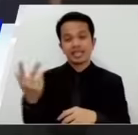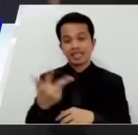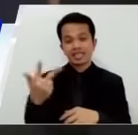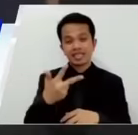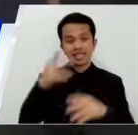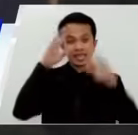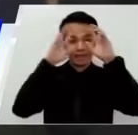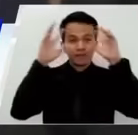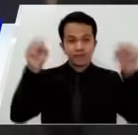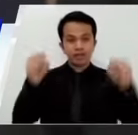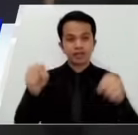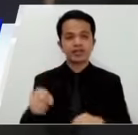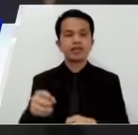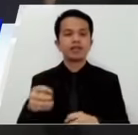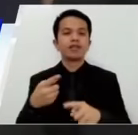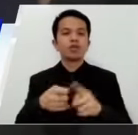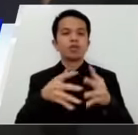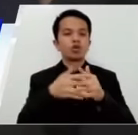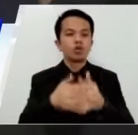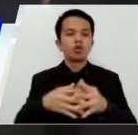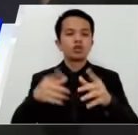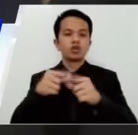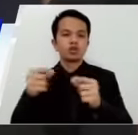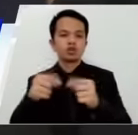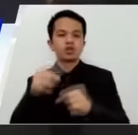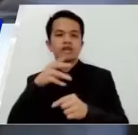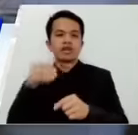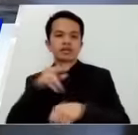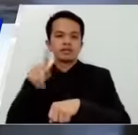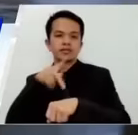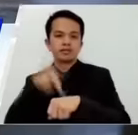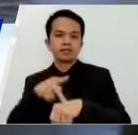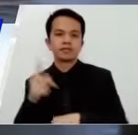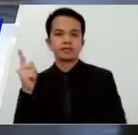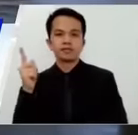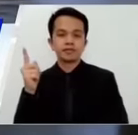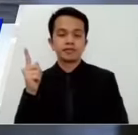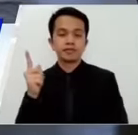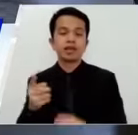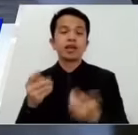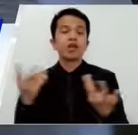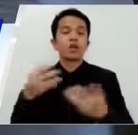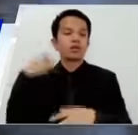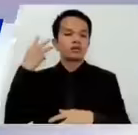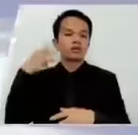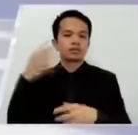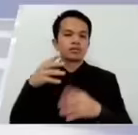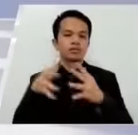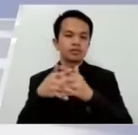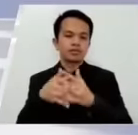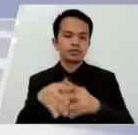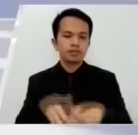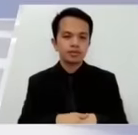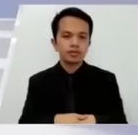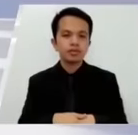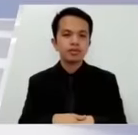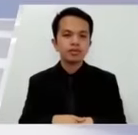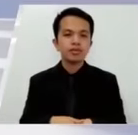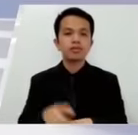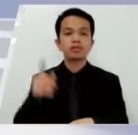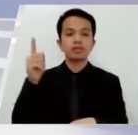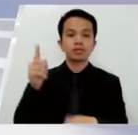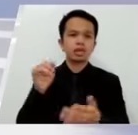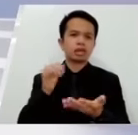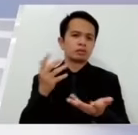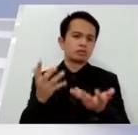Biden at Japanese Prime Minister Kishida Fumio sa Washington, D.C. sa Amerika. Might be a coincidence, just so